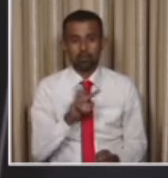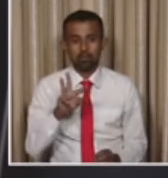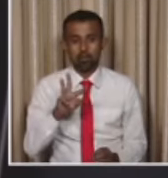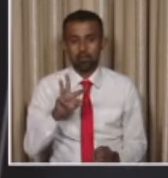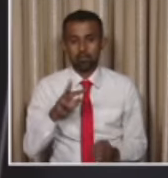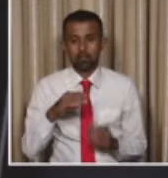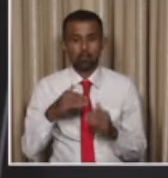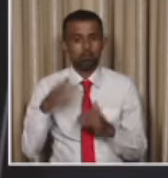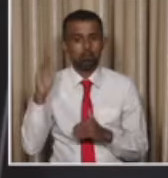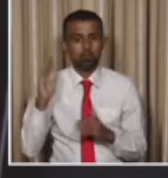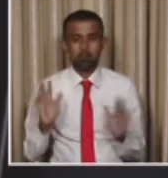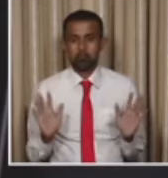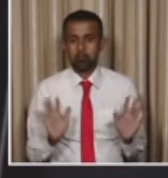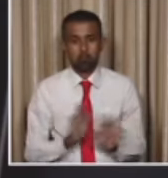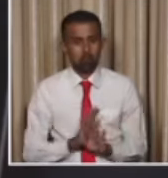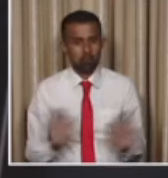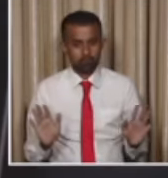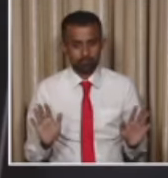ඉක්මවන්නටම බෑ.